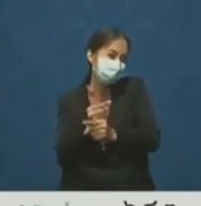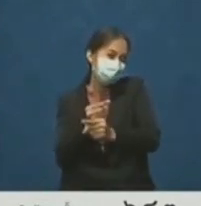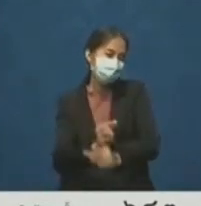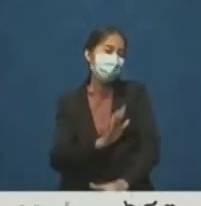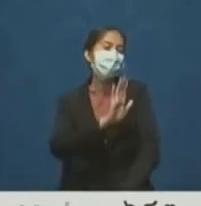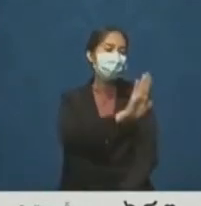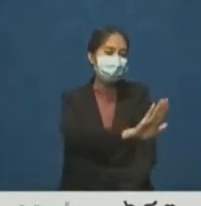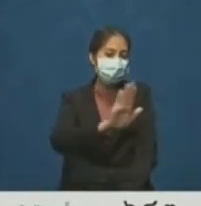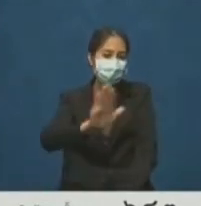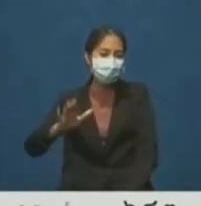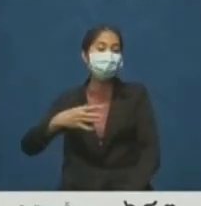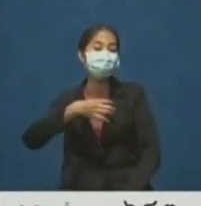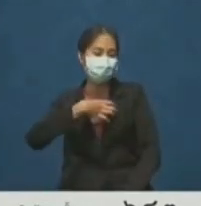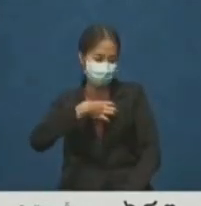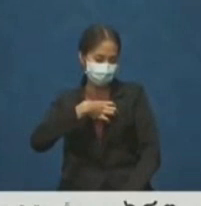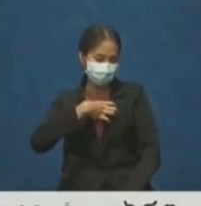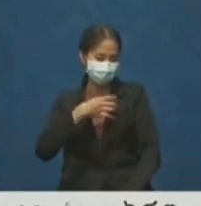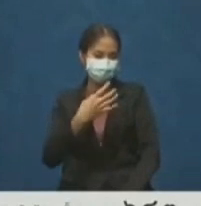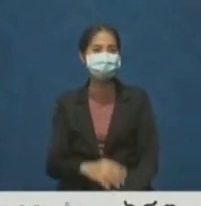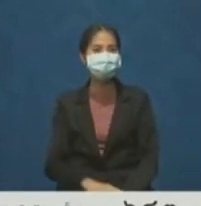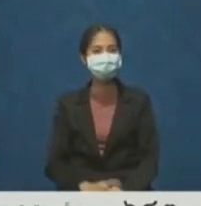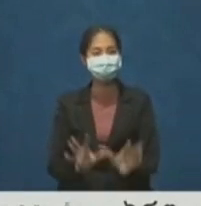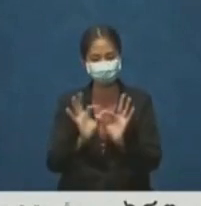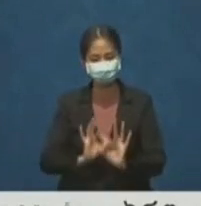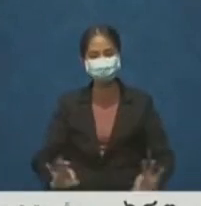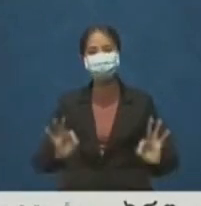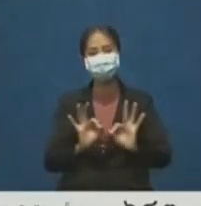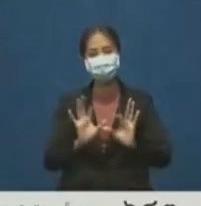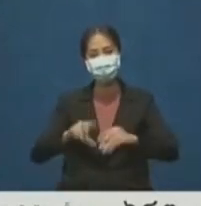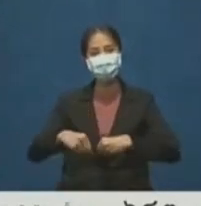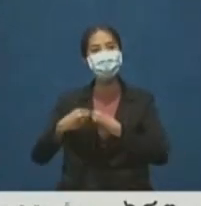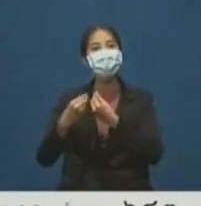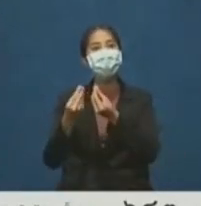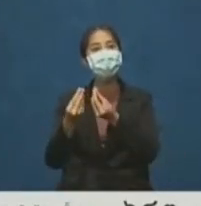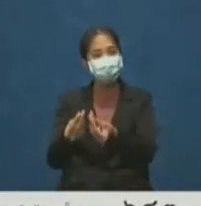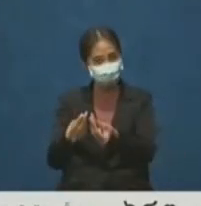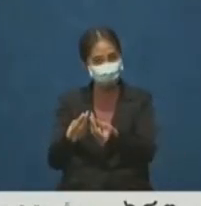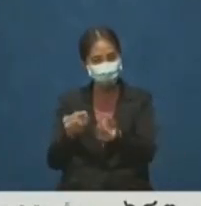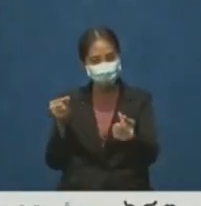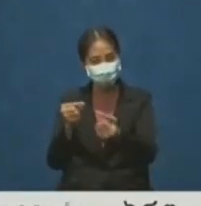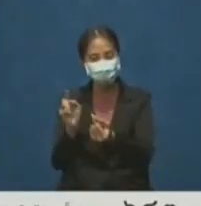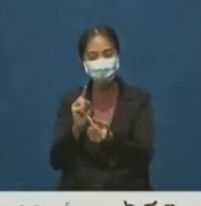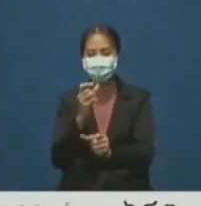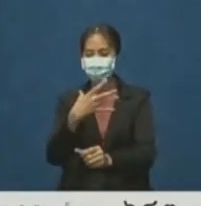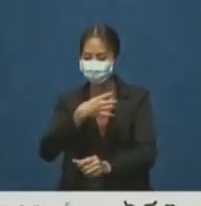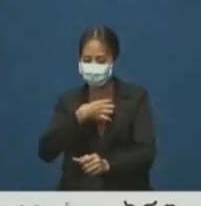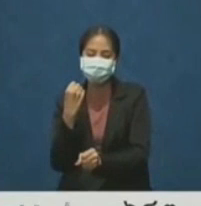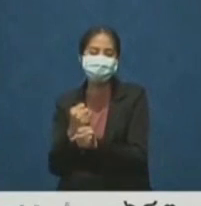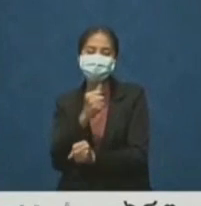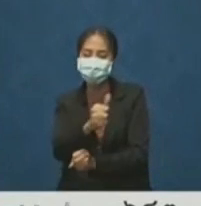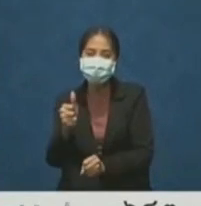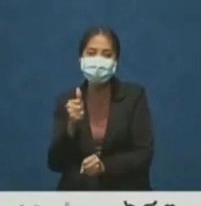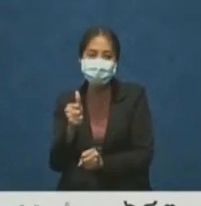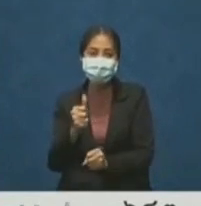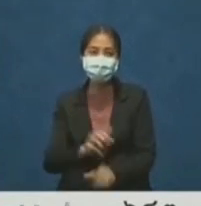และความต้องการของแต่ละคนและโดยเฉพาะอย่างยิ่งก็ให้มีความรู้ยึดมั่นในความดีอย่